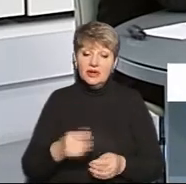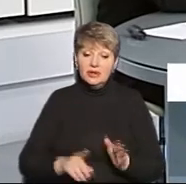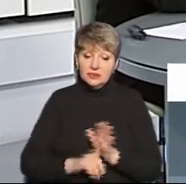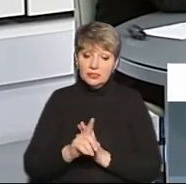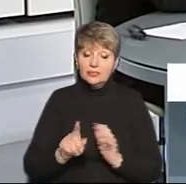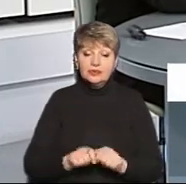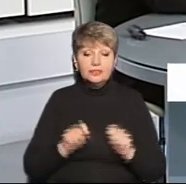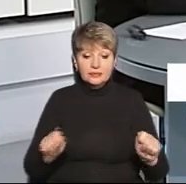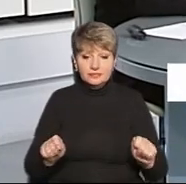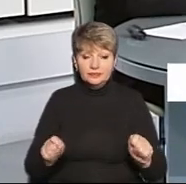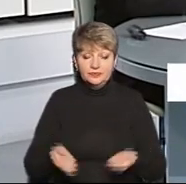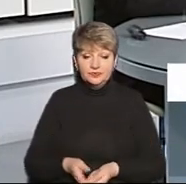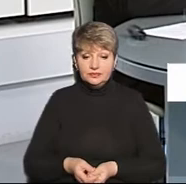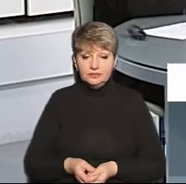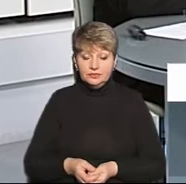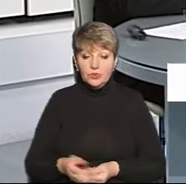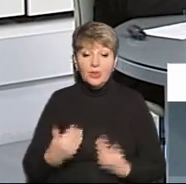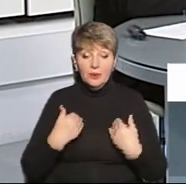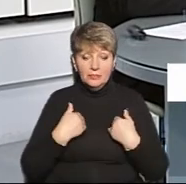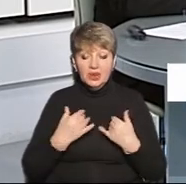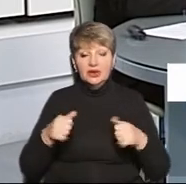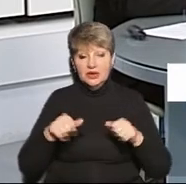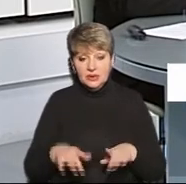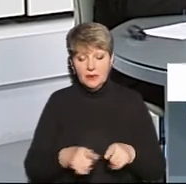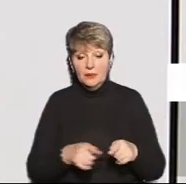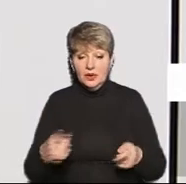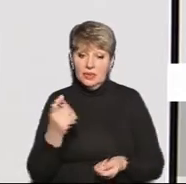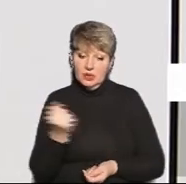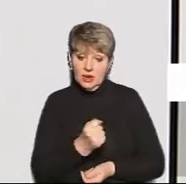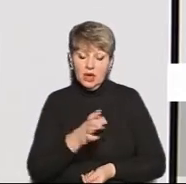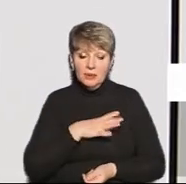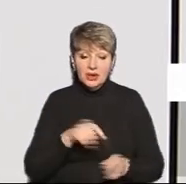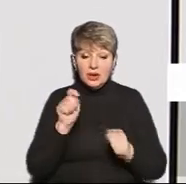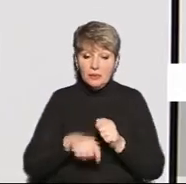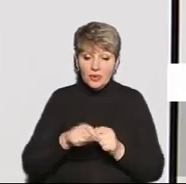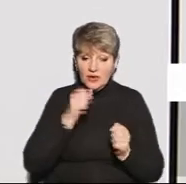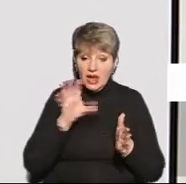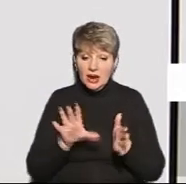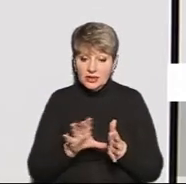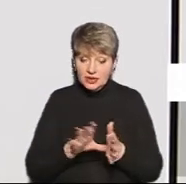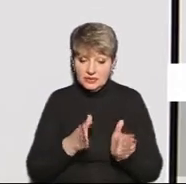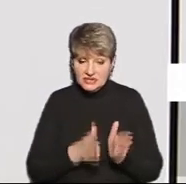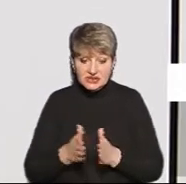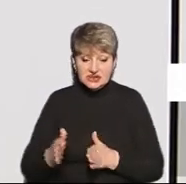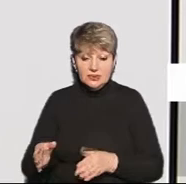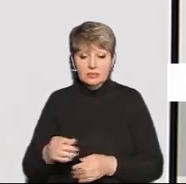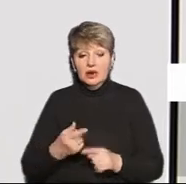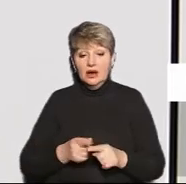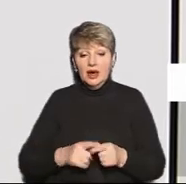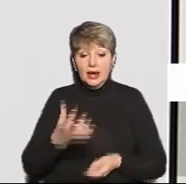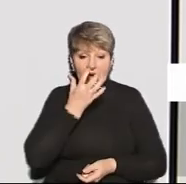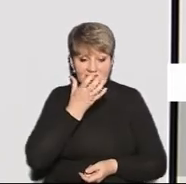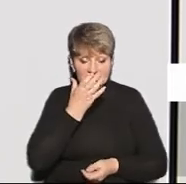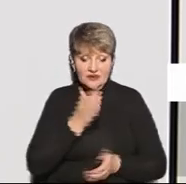штепель? Ну, ми поставили завдання, щоб протягом тижня було перевірено енергетичну систему, кисневу систему, і тоді будемо